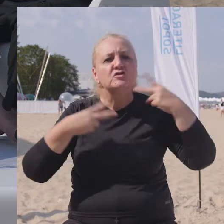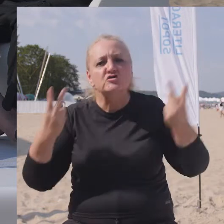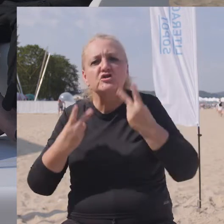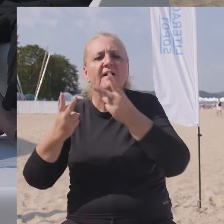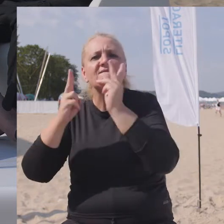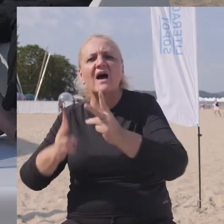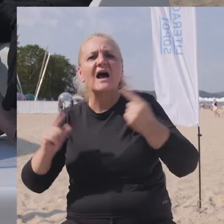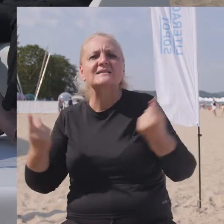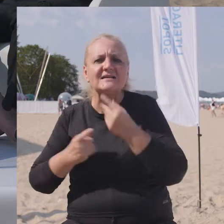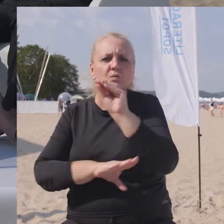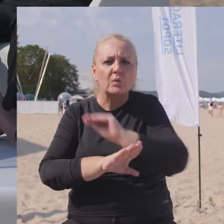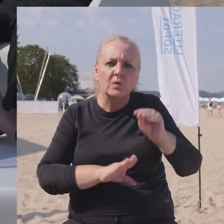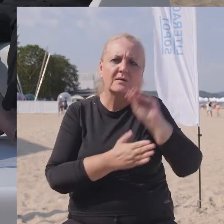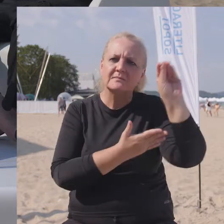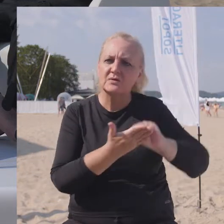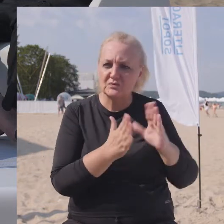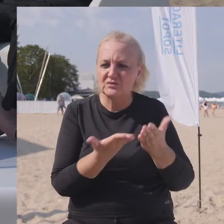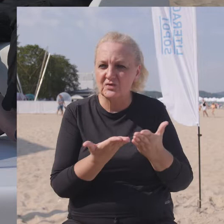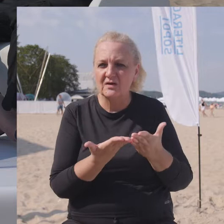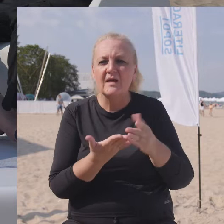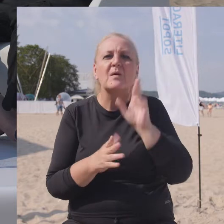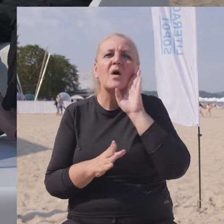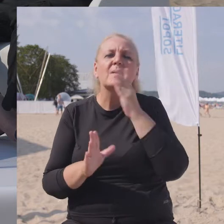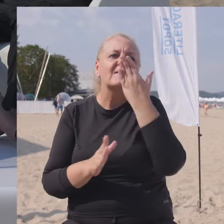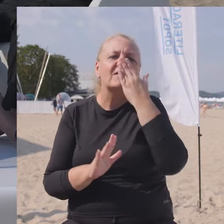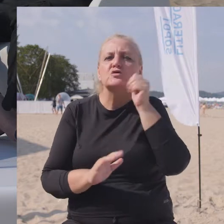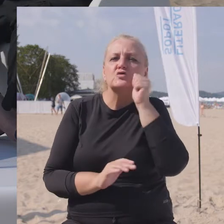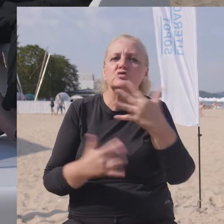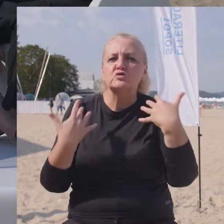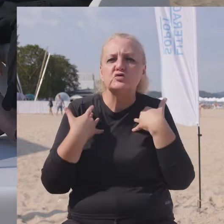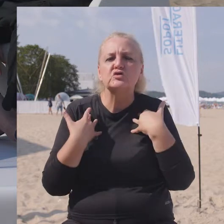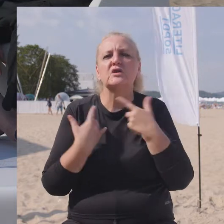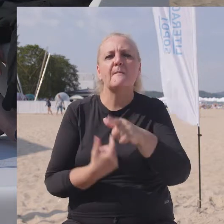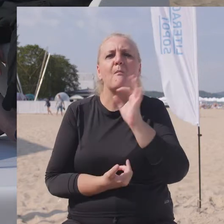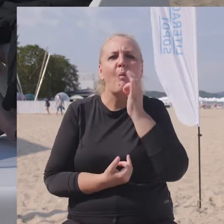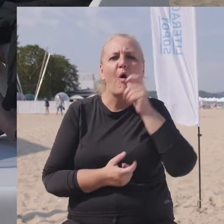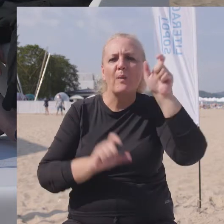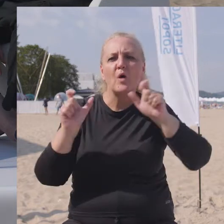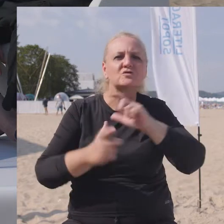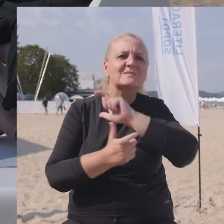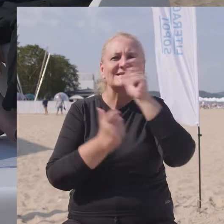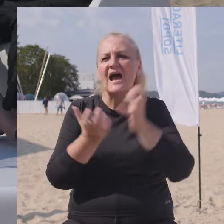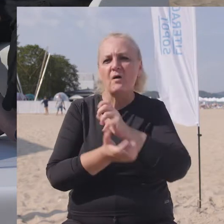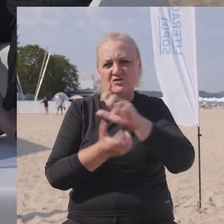się właśnie tej takiej codzienności tego zlotu młodzieży z całego